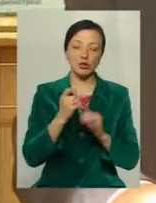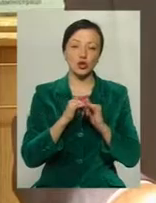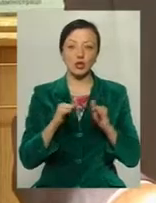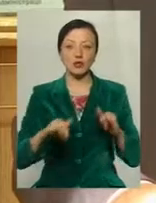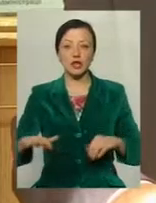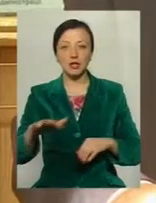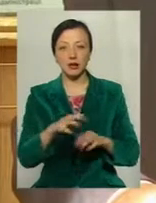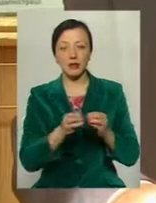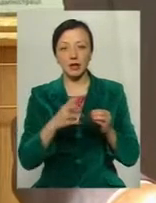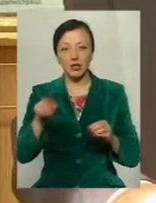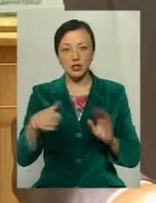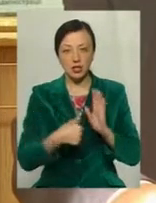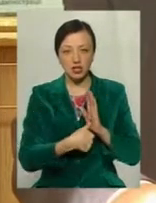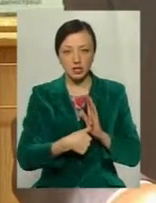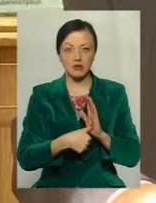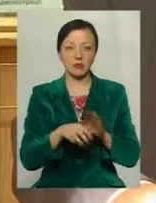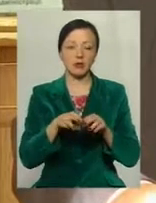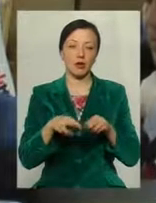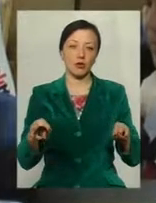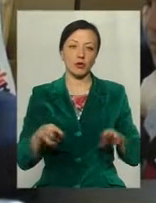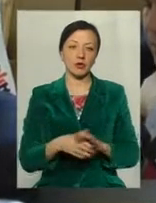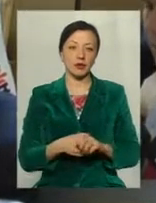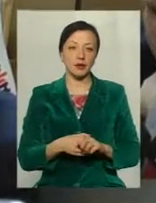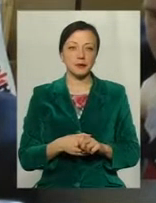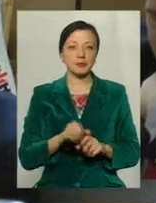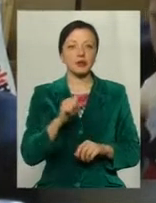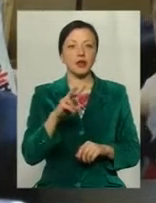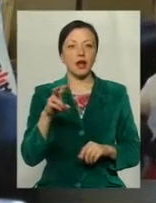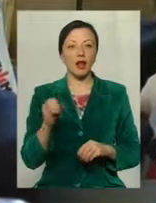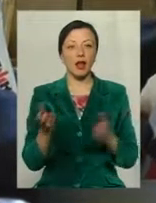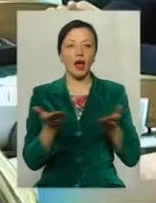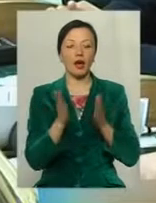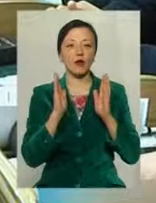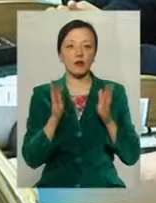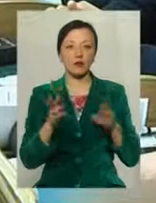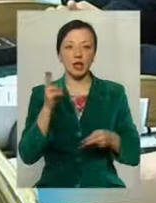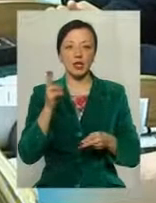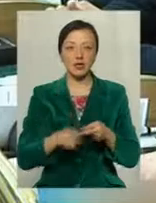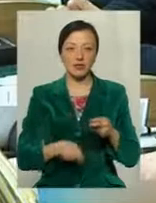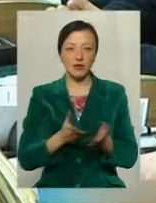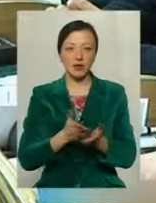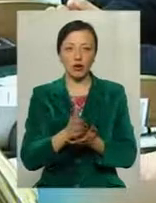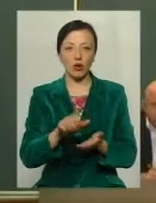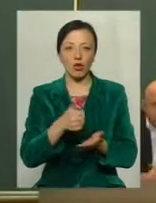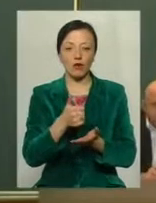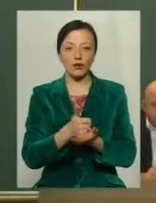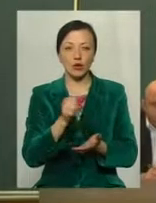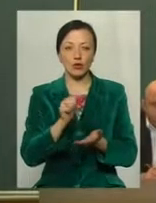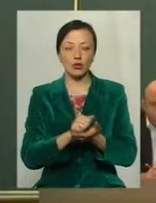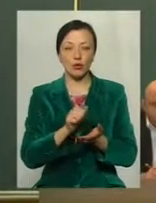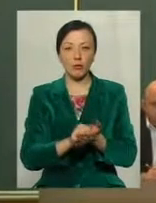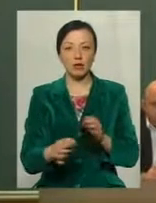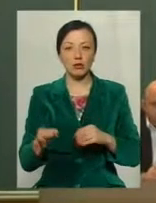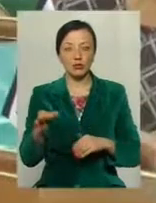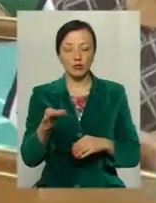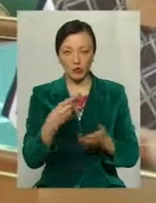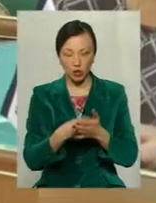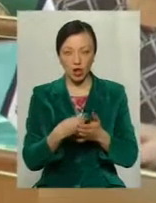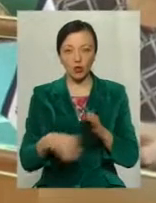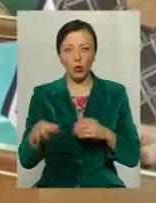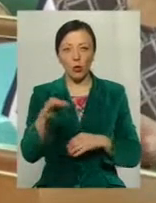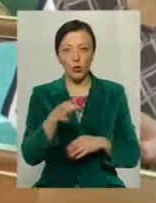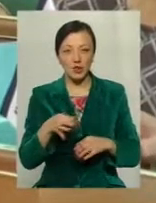нерозбереження загальноосвітніх шкіл в області – 8,2 мільйона гривень. Будівництво та реконструкція мереж водопостачання та водовідведення – 9,3